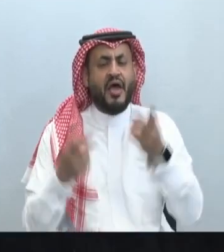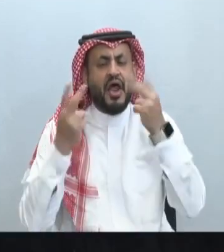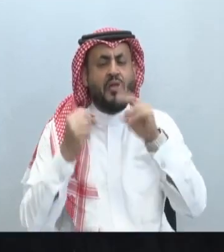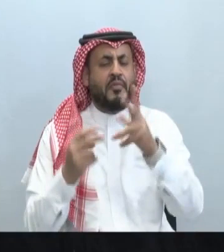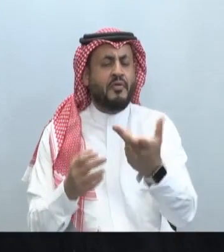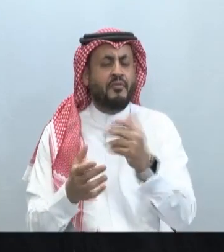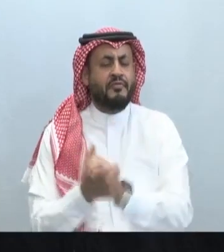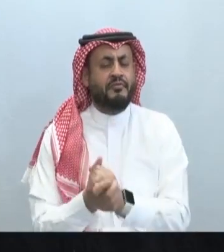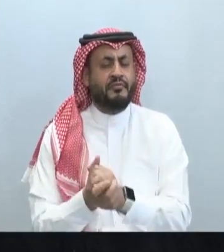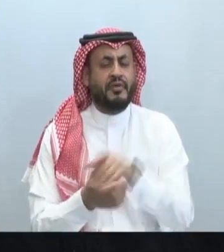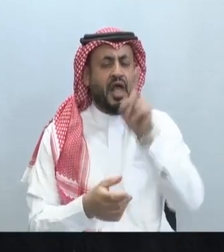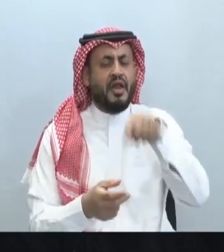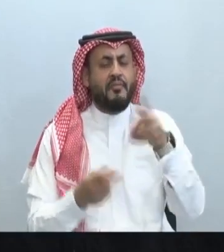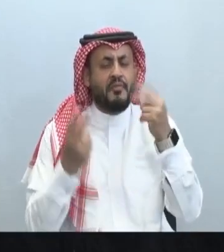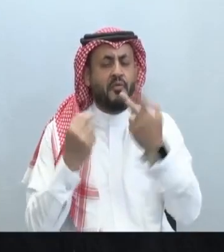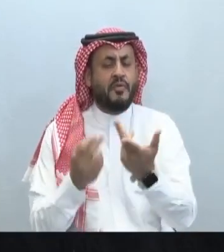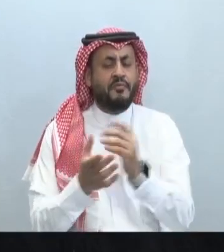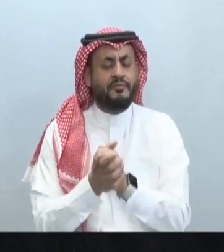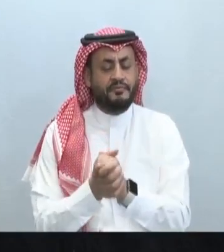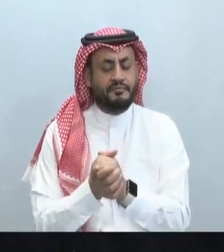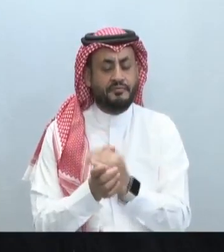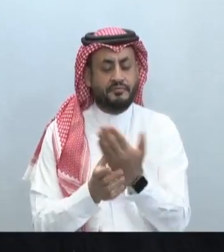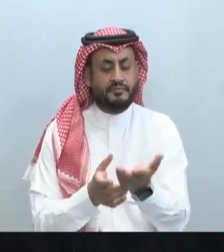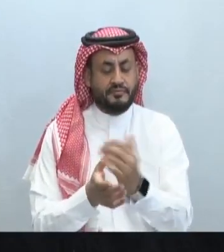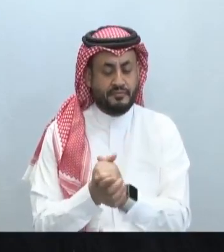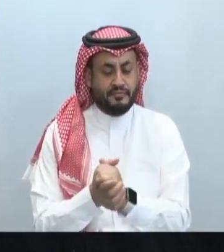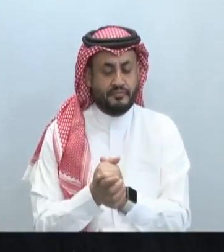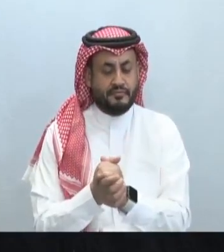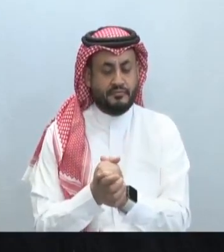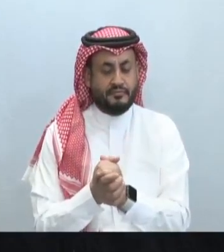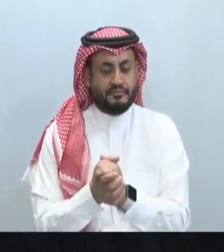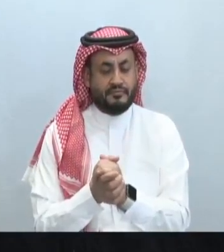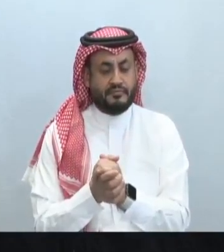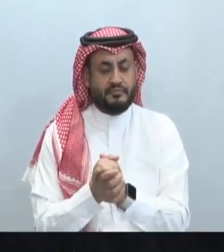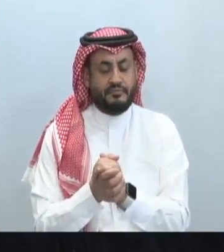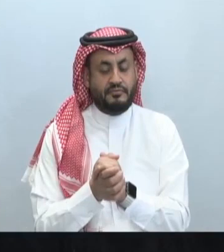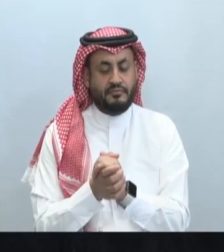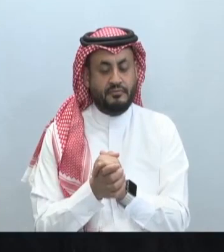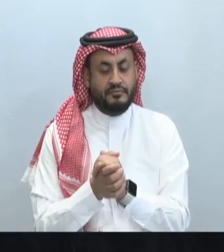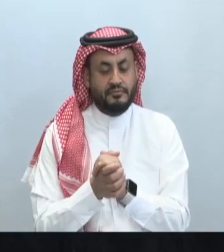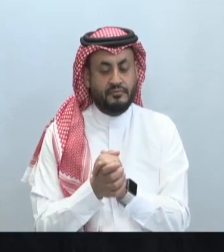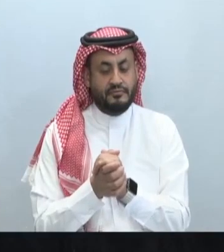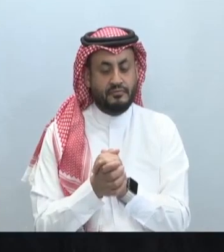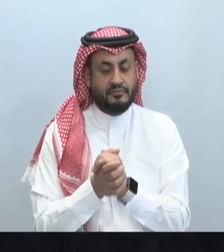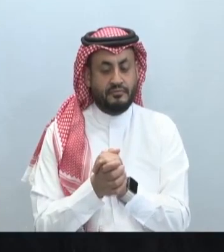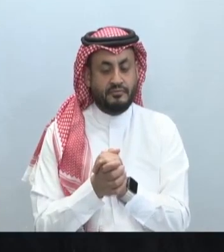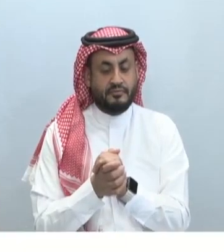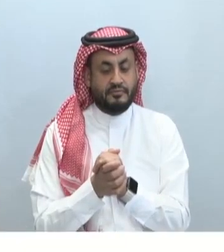نريد ان نتعلم في درسنا ابنائي دعوني اذكر لكم باذن الله سبحانه وتعالى